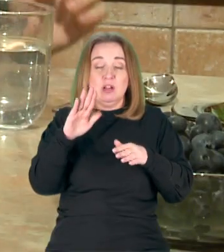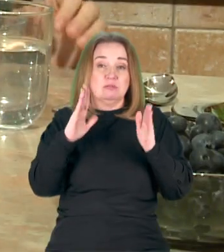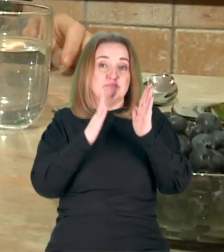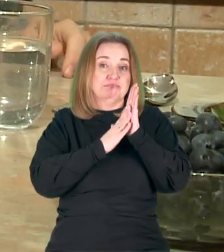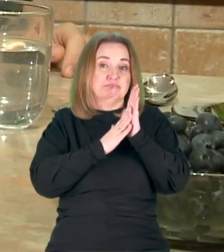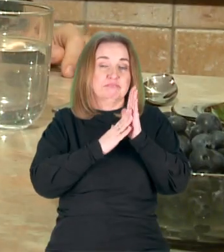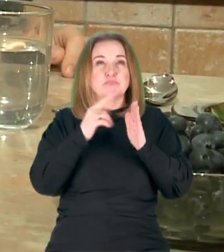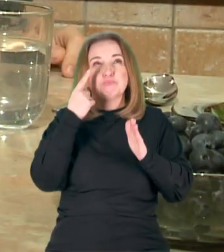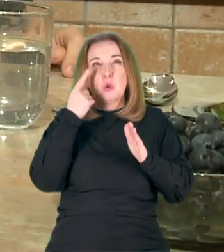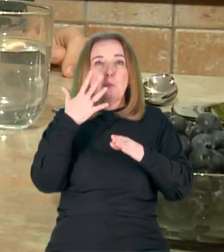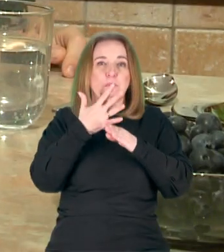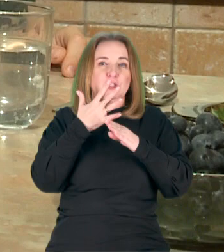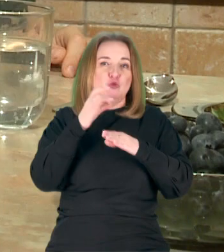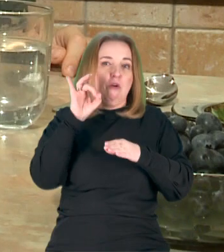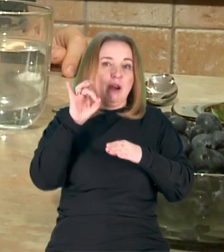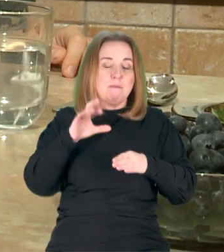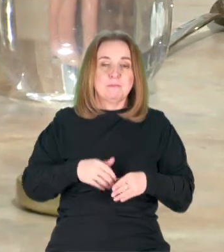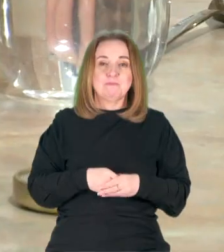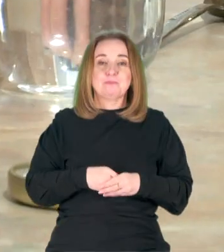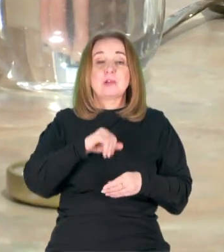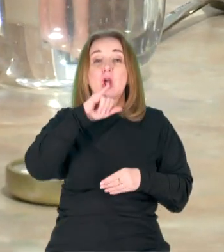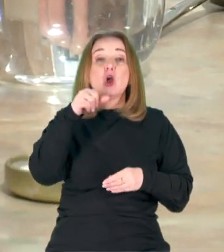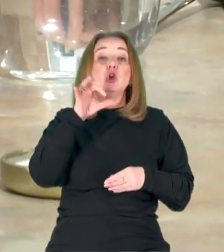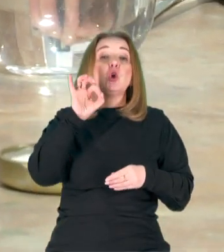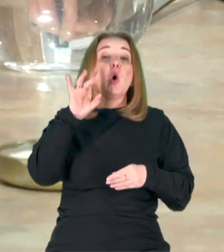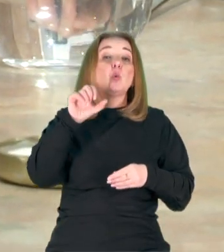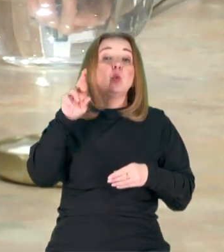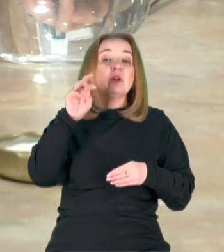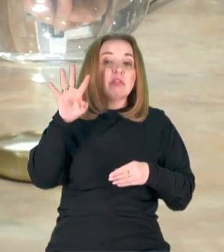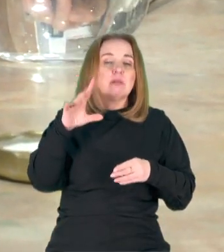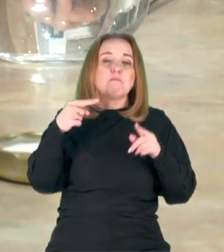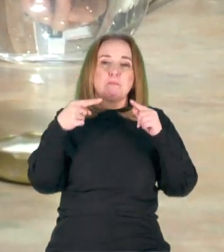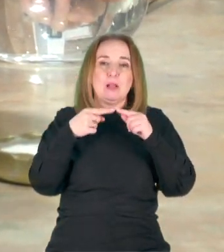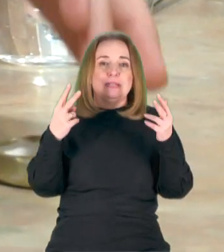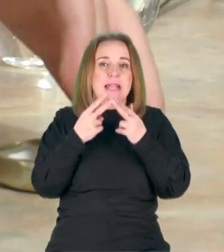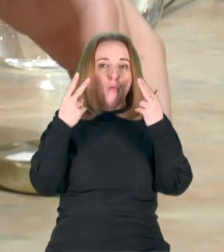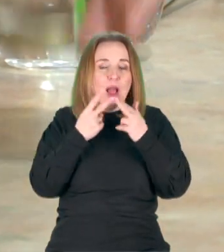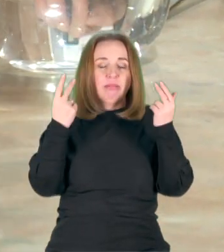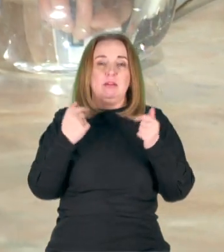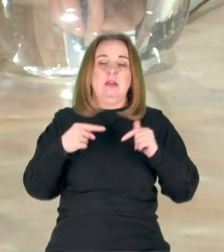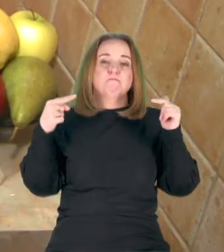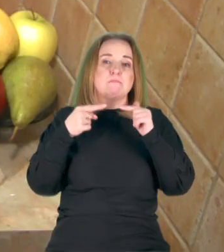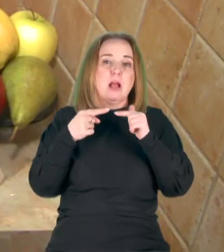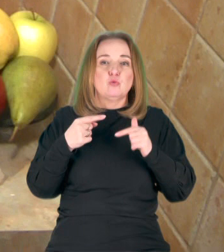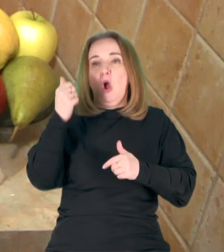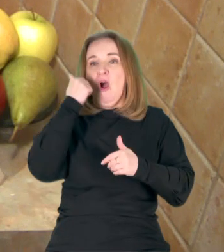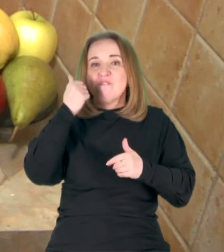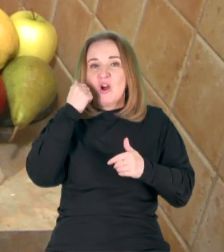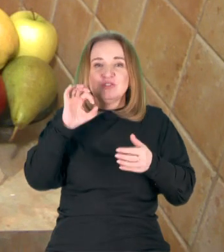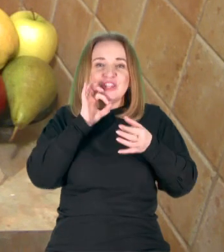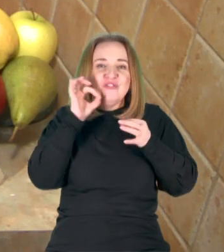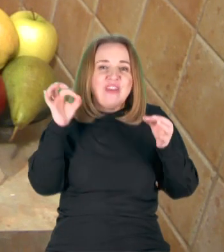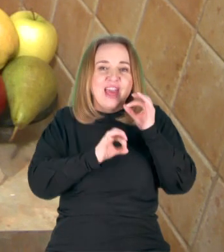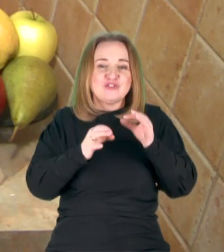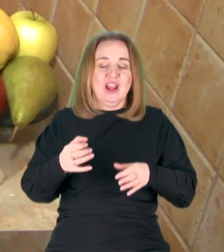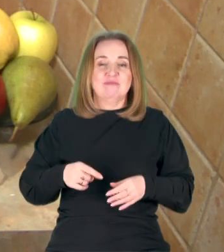tego, co prezentujemy Wam na etykiecie, czyli około 50 gramów. Jogurt można również dodać do sałatek albo jeść ze